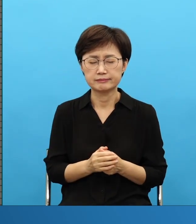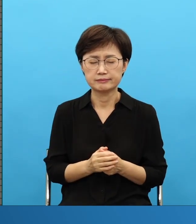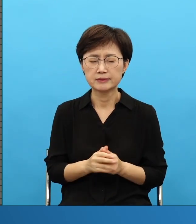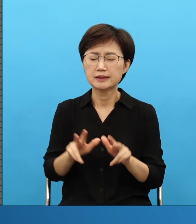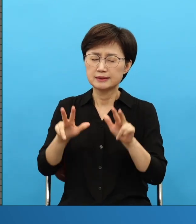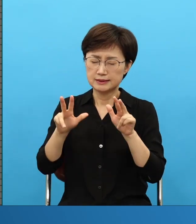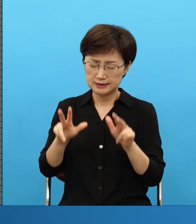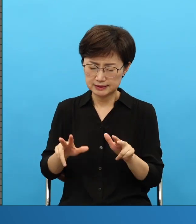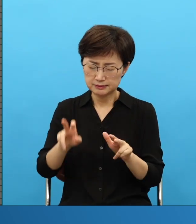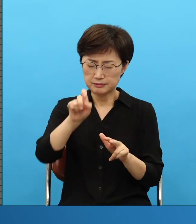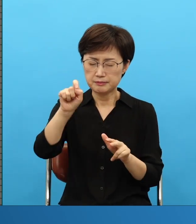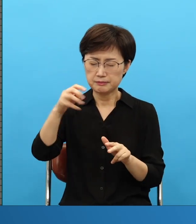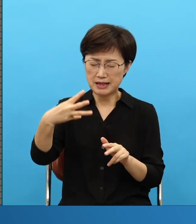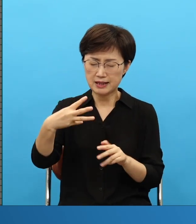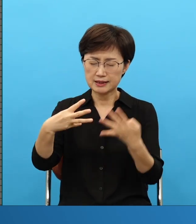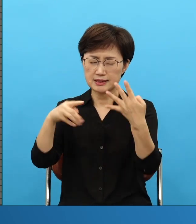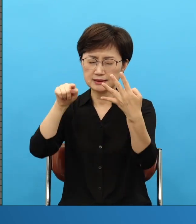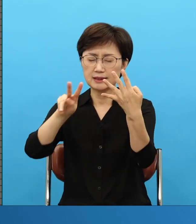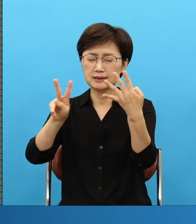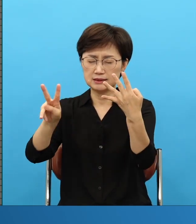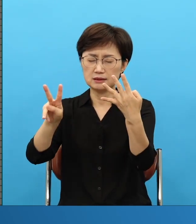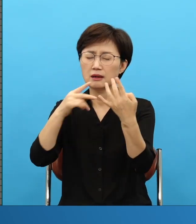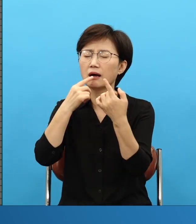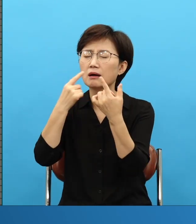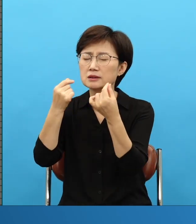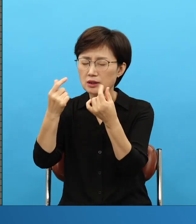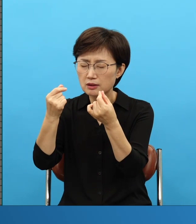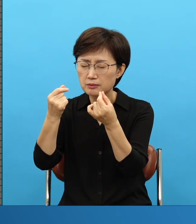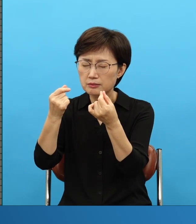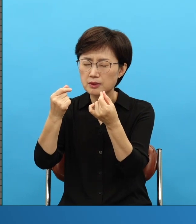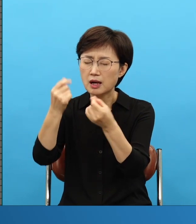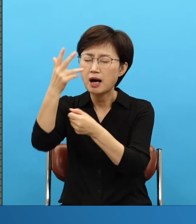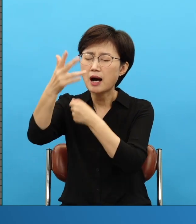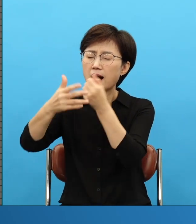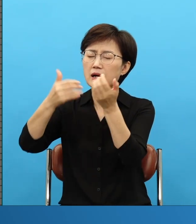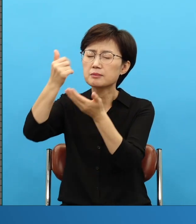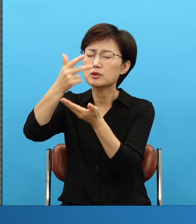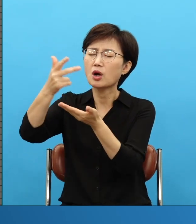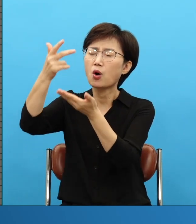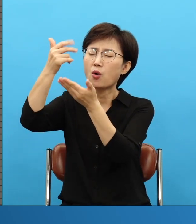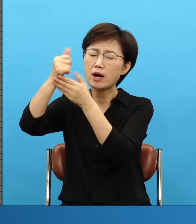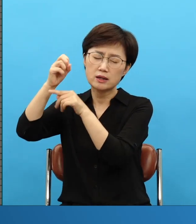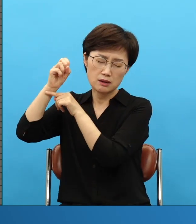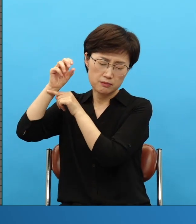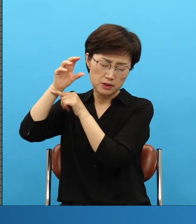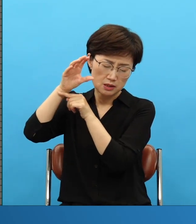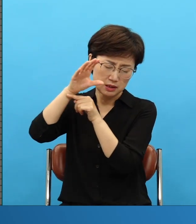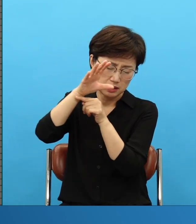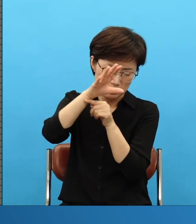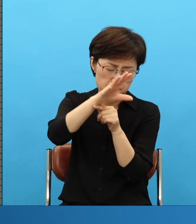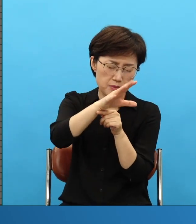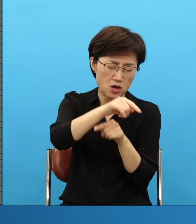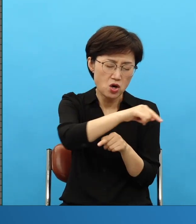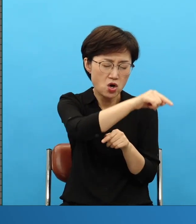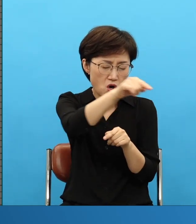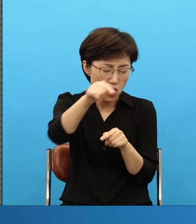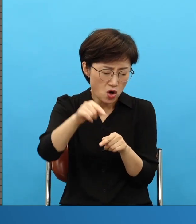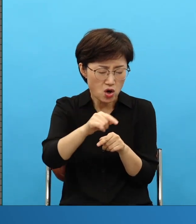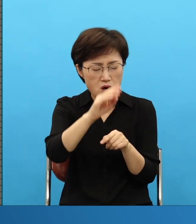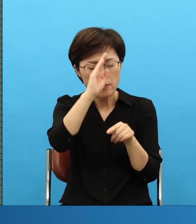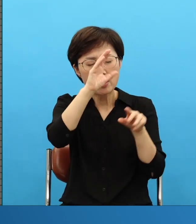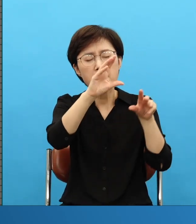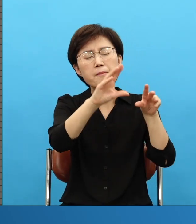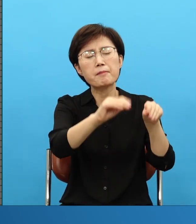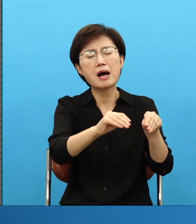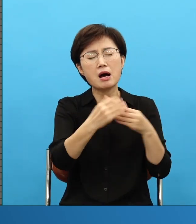시간 말라기 4장 2절 내 이름을 경외하는 너희에게는 공의로운 해가 떠올라서 치료하는 광선을 비추리니 너희가 나가서 외양간에서 나온